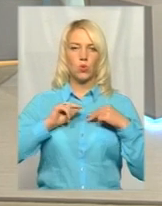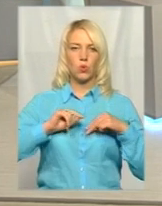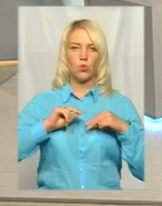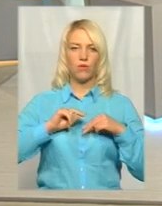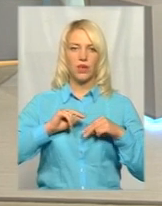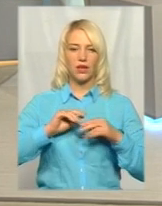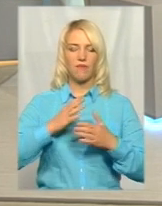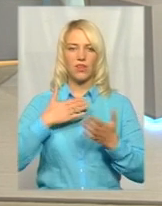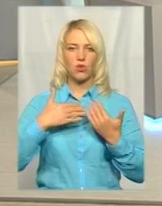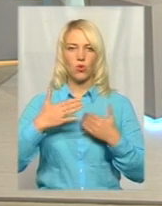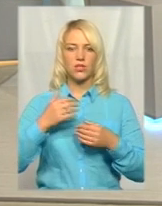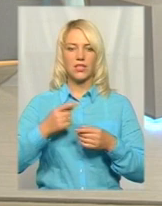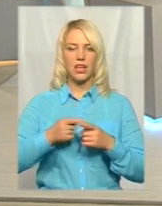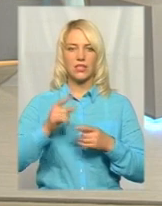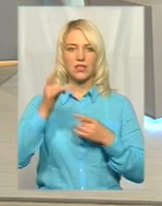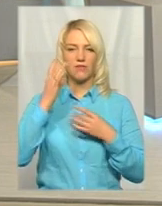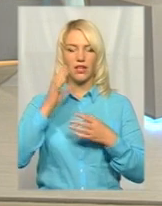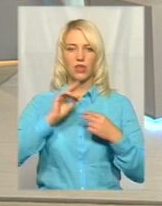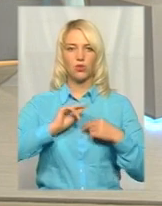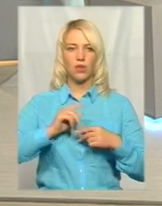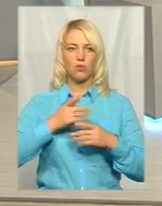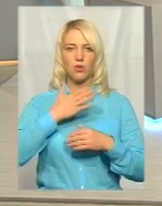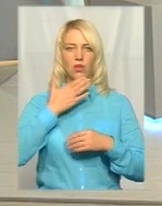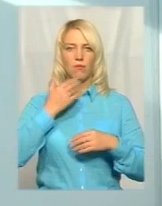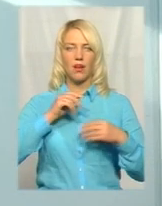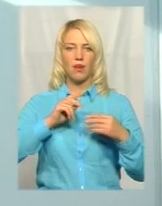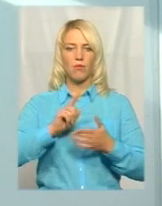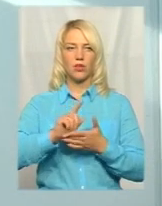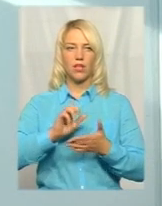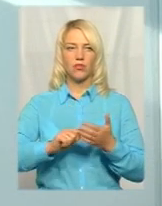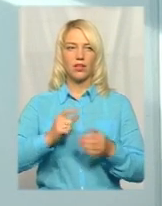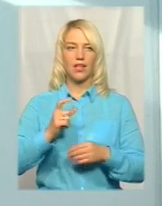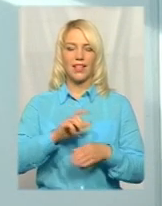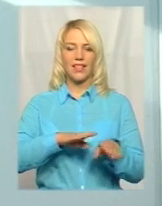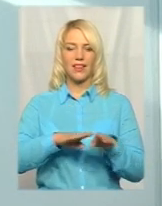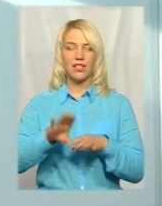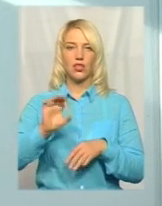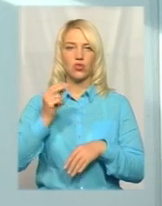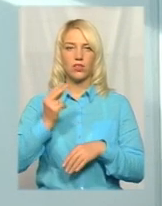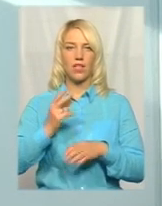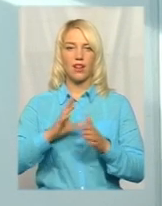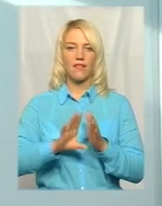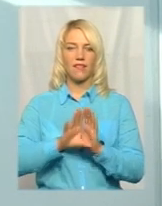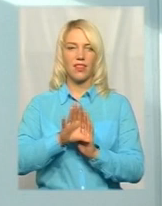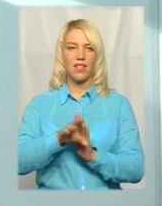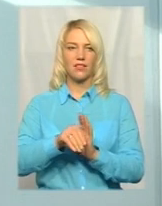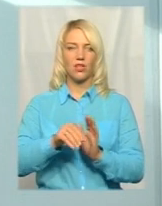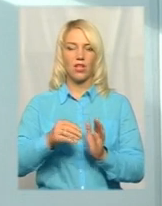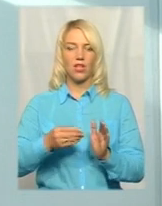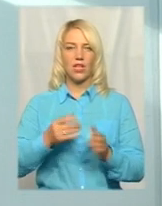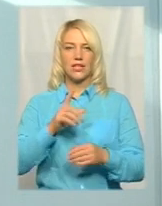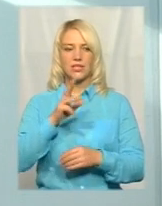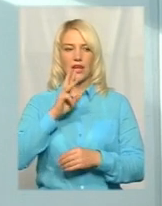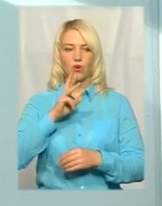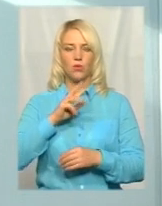цивільно-правового характеру, а й в цілому для держави, оскільки не сплачуються податки, єдиний соціальний внесок із заробітної плати і так далі.